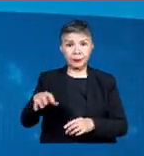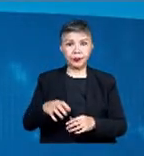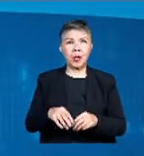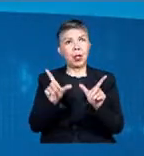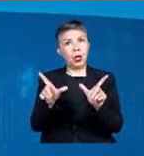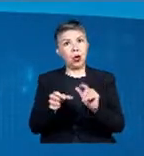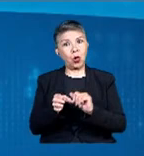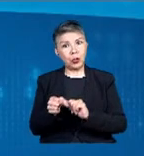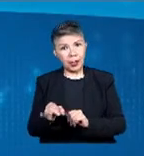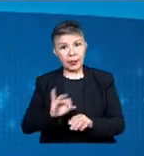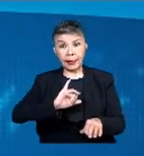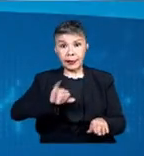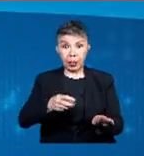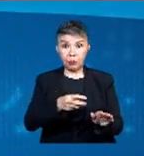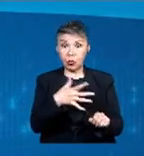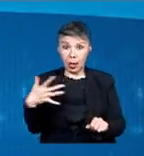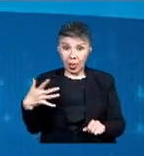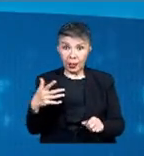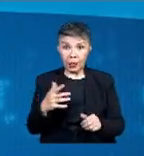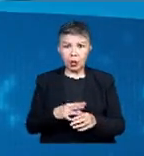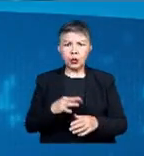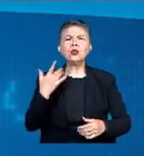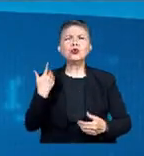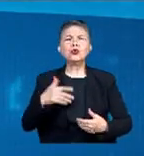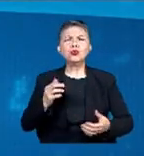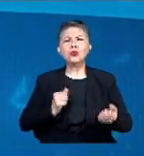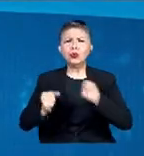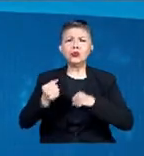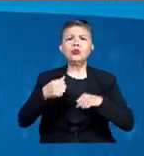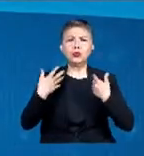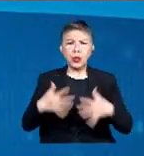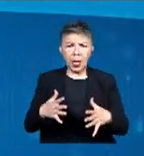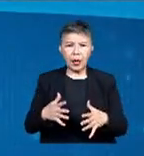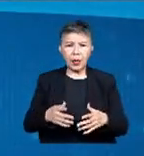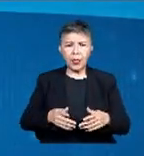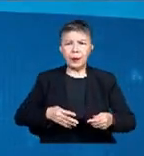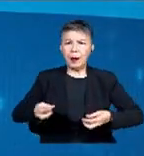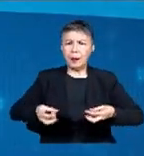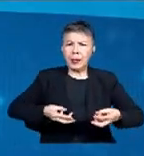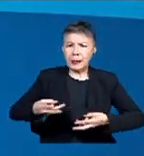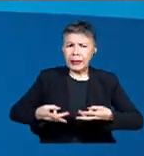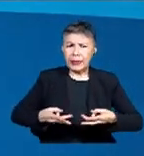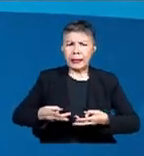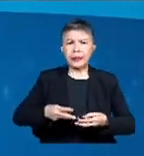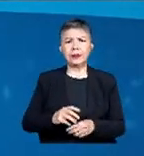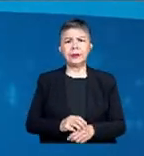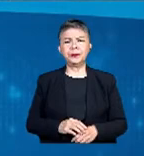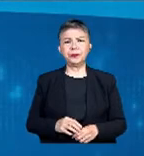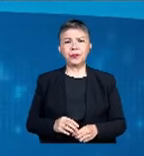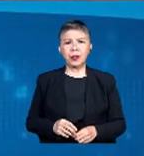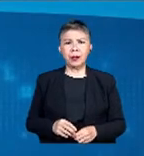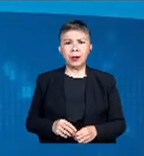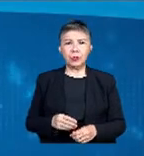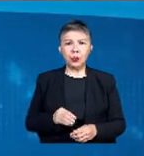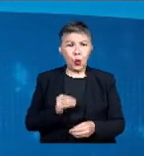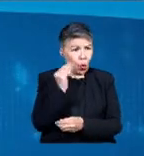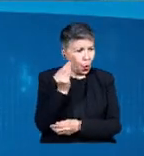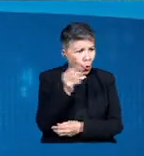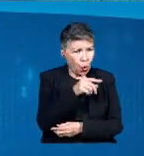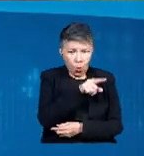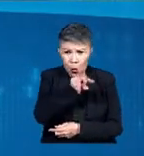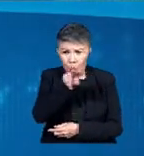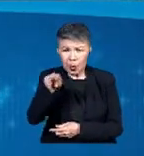Wali Kota Jayapura yang berusaha terus untuk mengimplementasikan tantangan yang ada. Betul ya Pak Wali